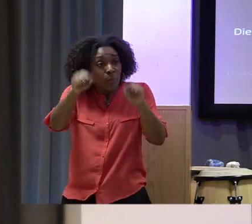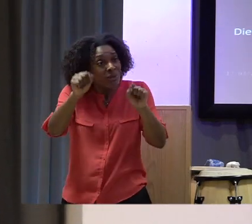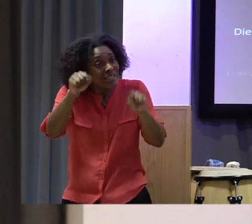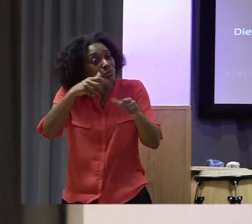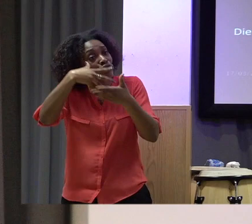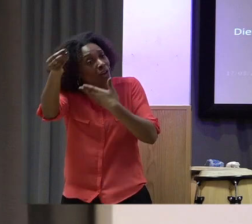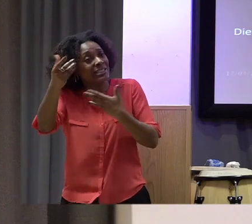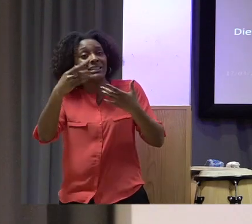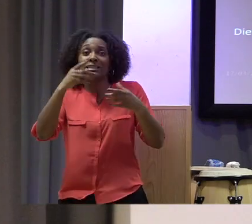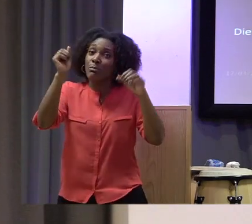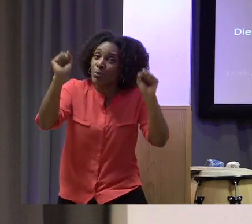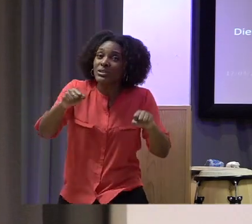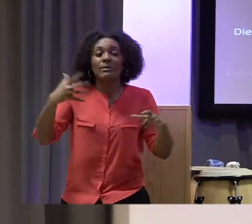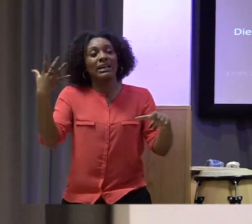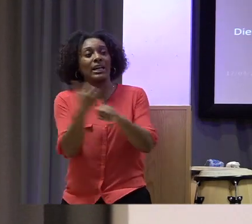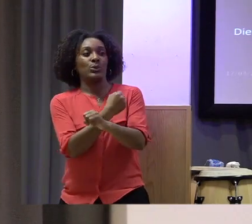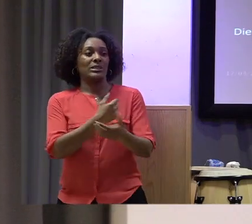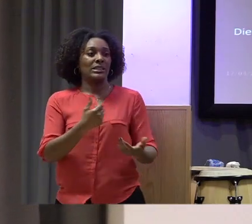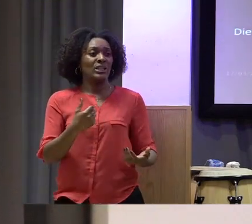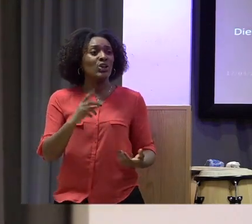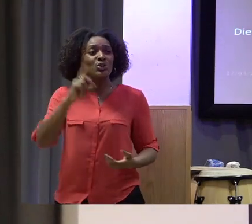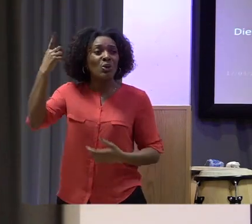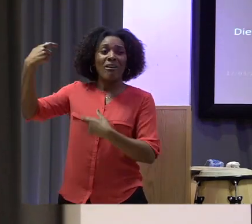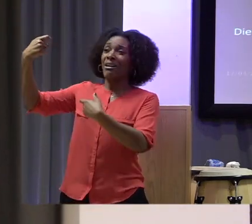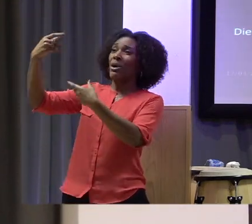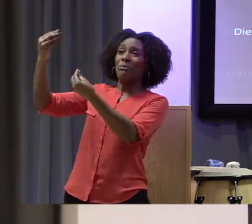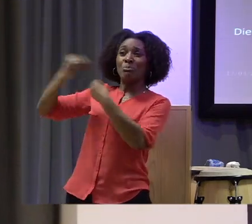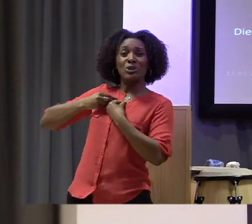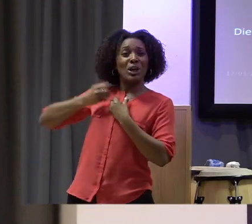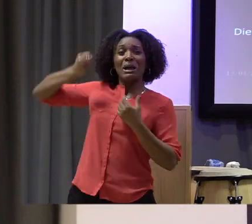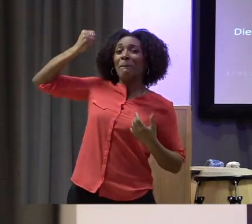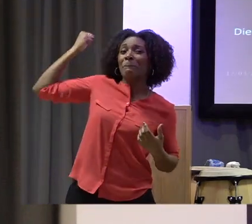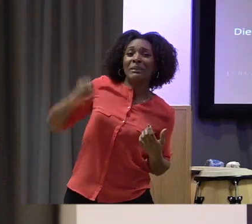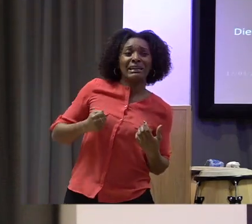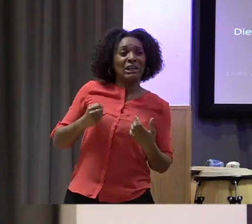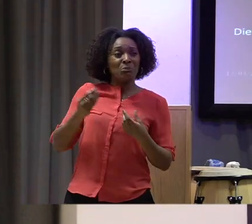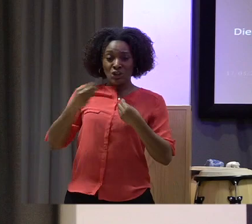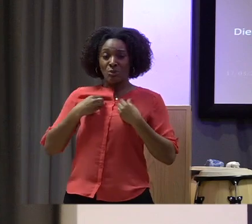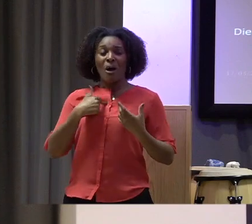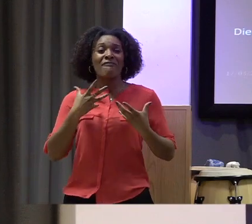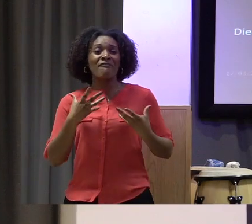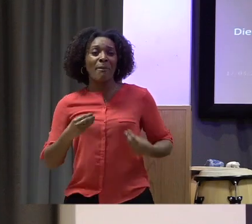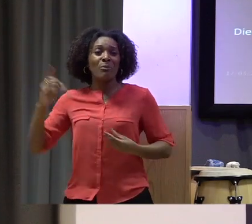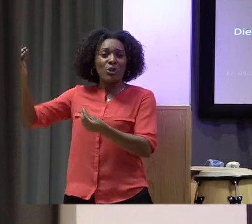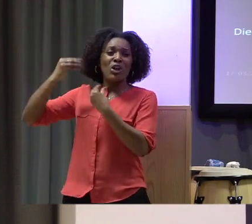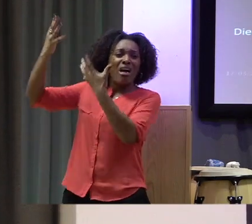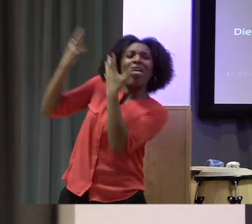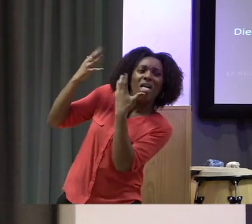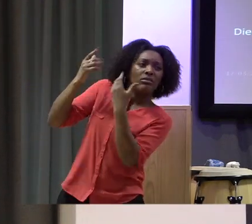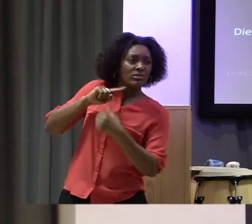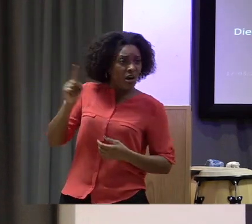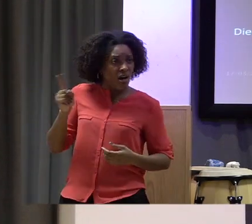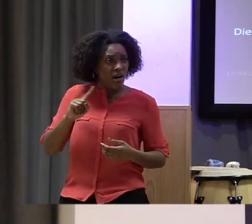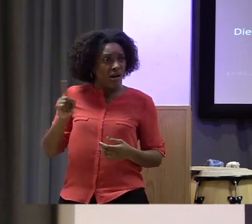Dieu dit que nous ne serons pas tentés au-delà de nos forces. Dieu dit qu'il est à nos côtés dans l'épreuve et qu'il